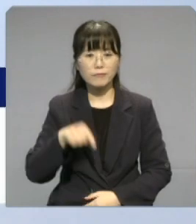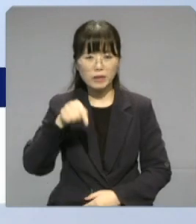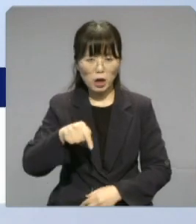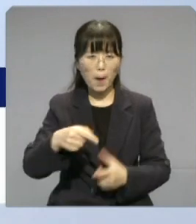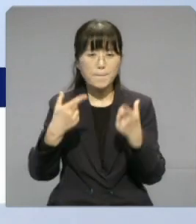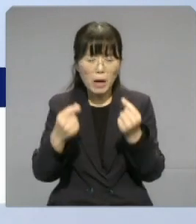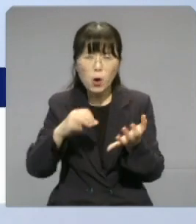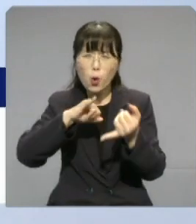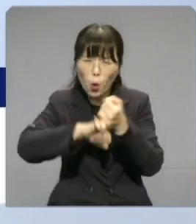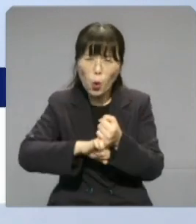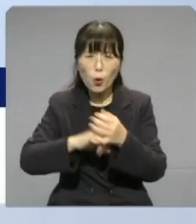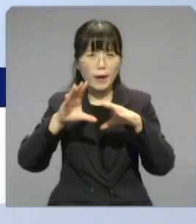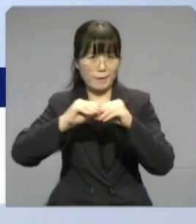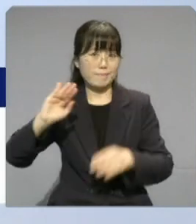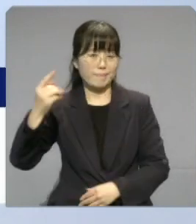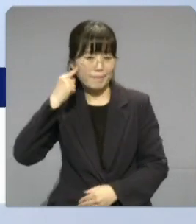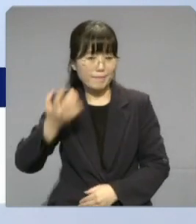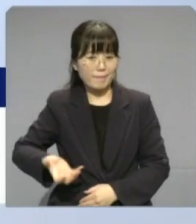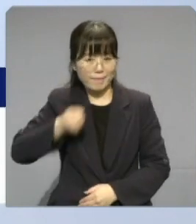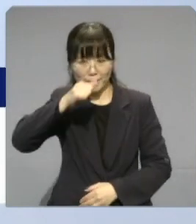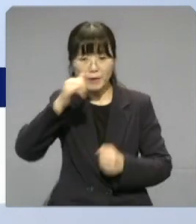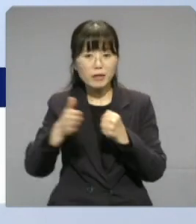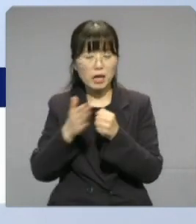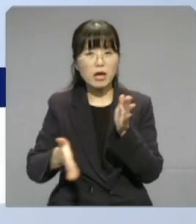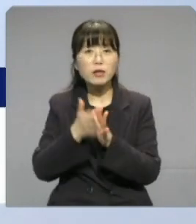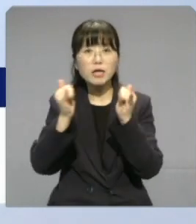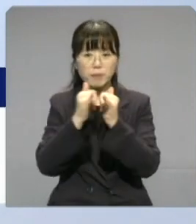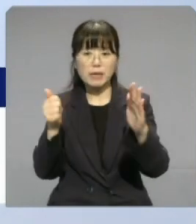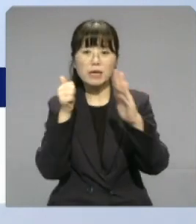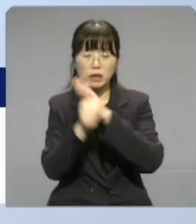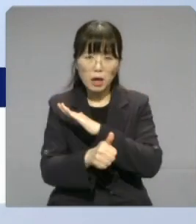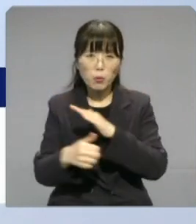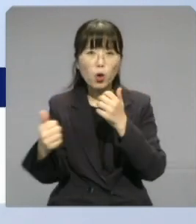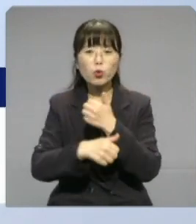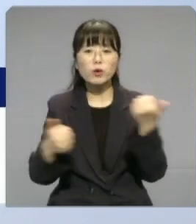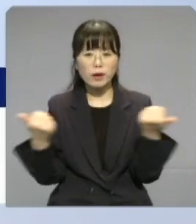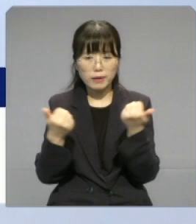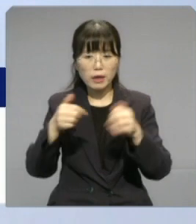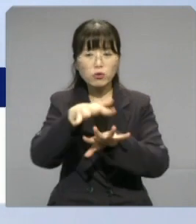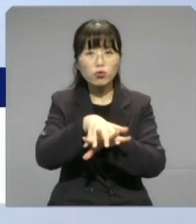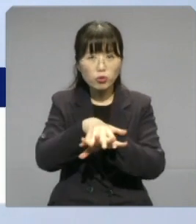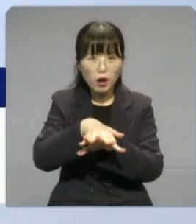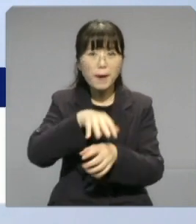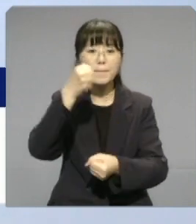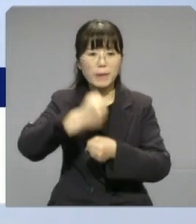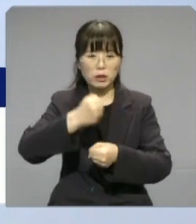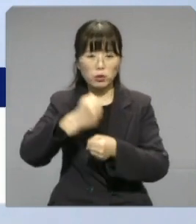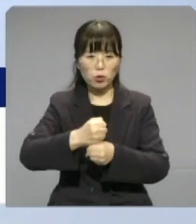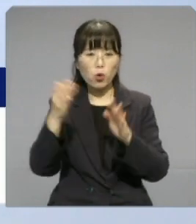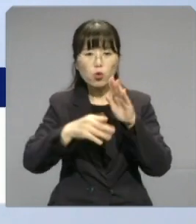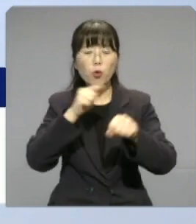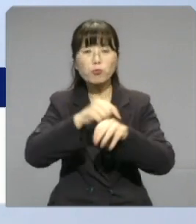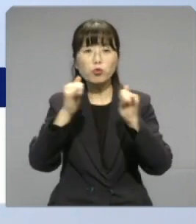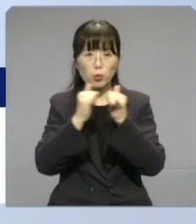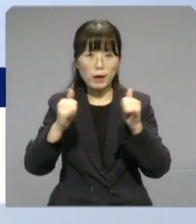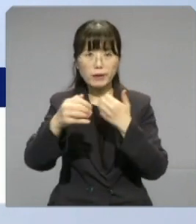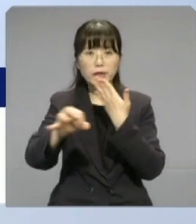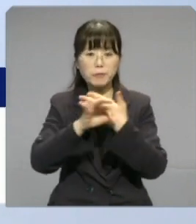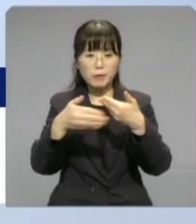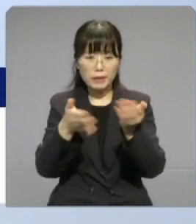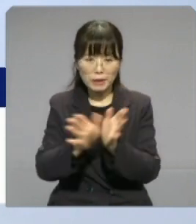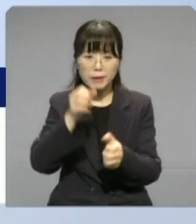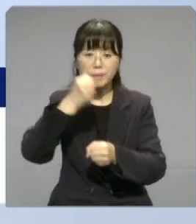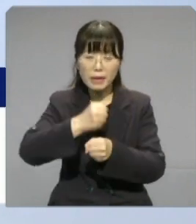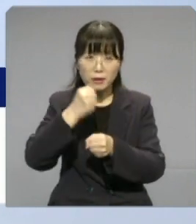꼭 해결해야겠다 하는 생각이 들어서 저희 시민 대표분들 위원회 구성을 하고 또 공무원들 TF팀